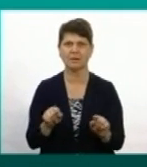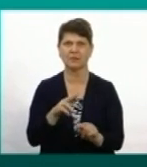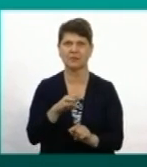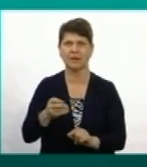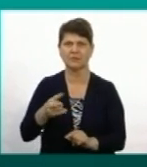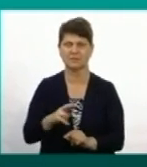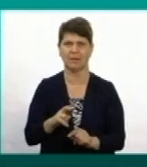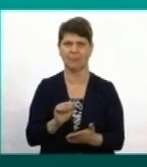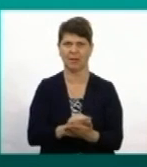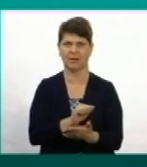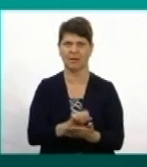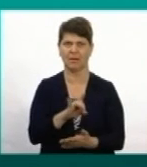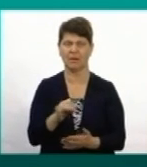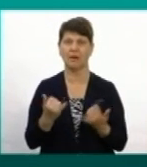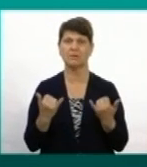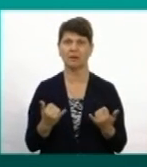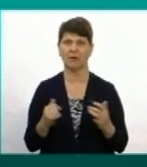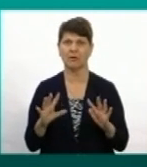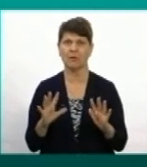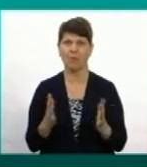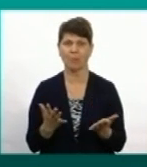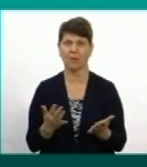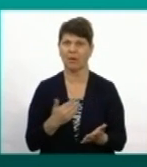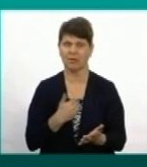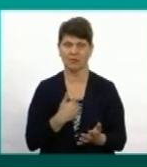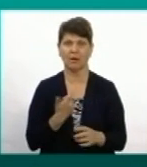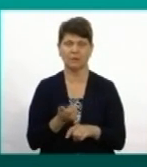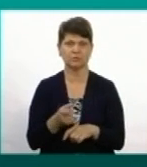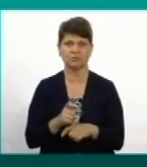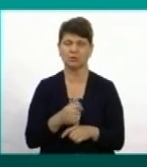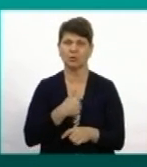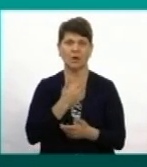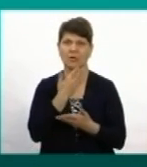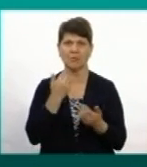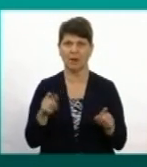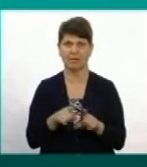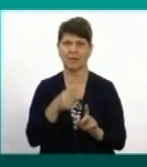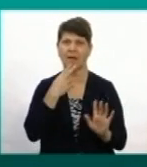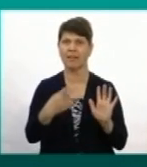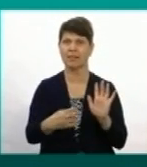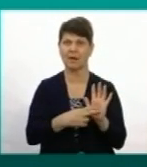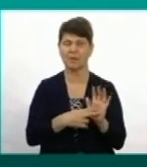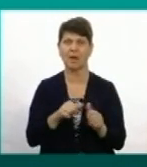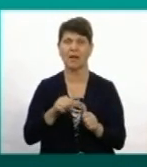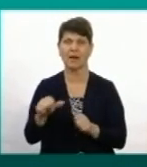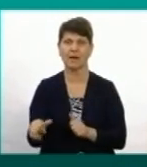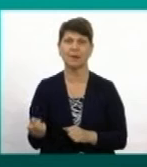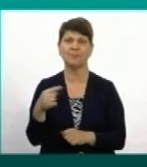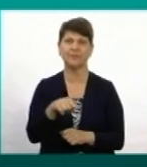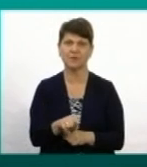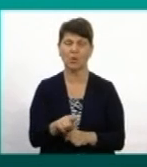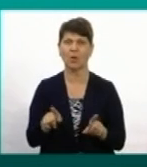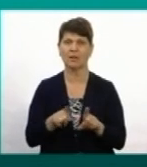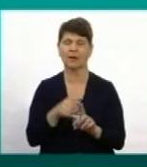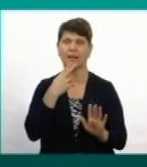всі матеріали. І на даний момент у нас теж в офісі нашому немає таких наліпок. Крім того,